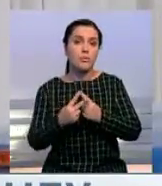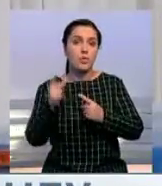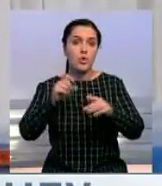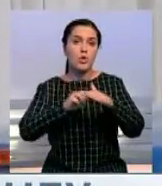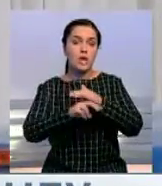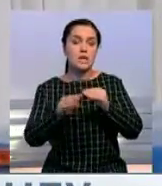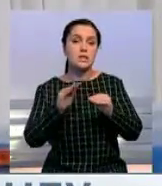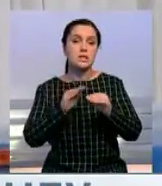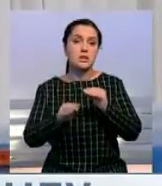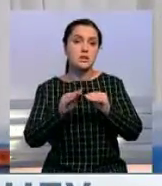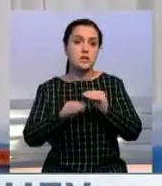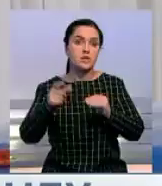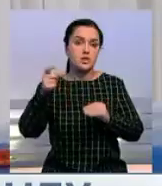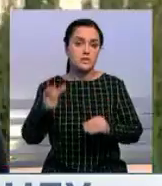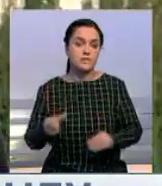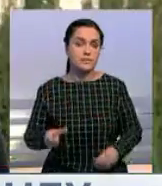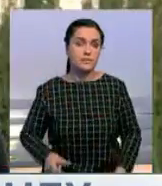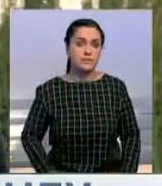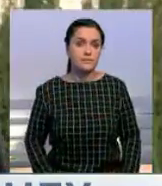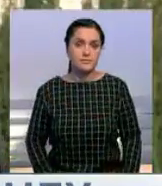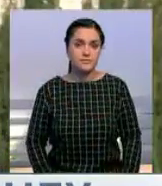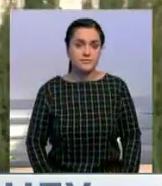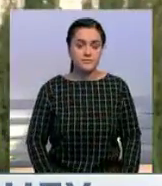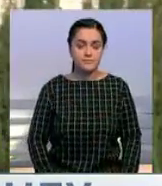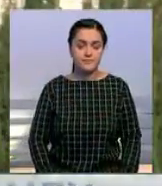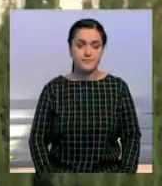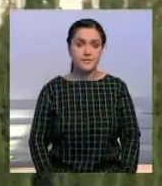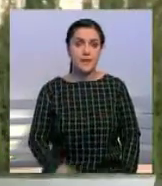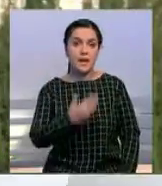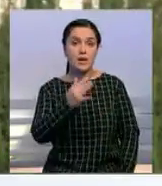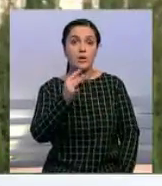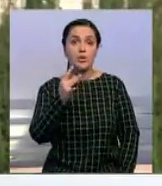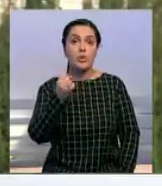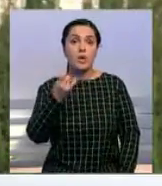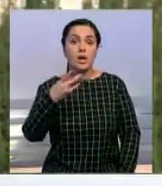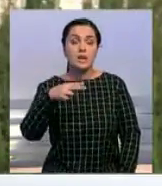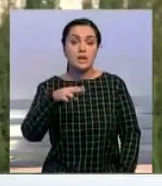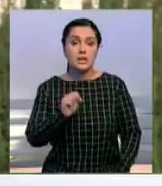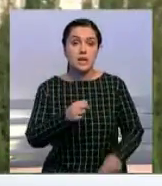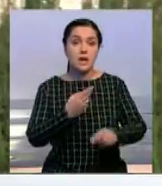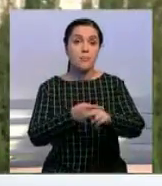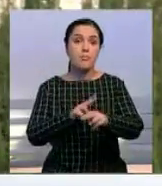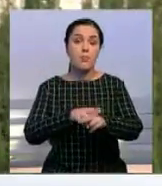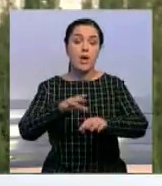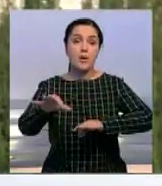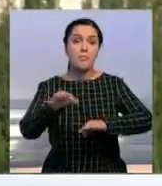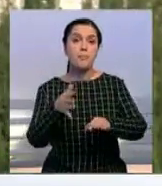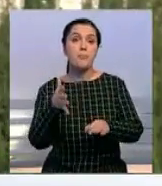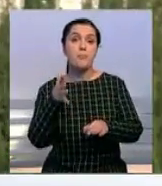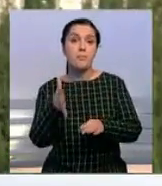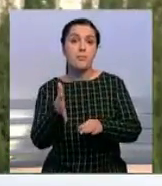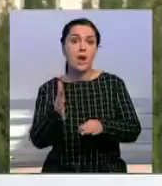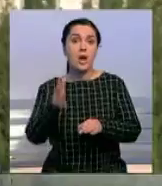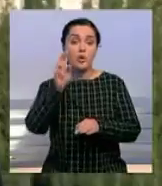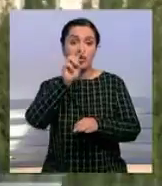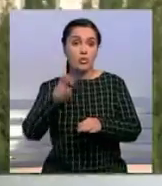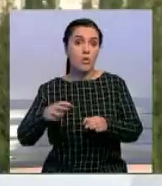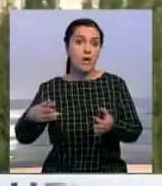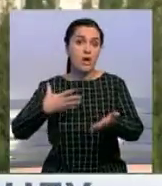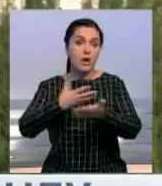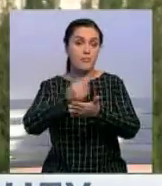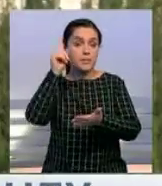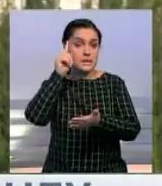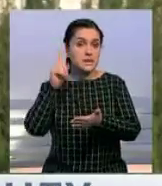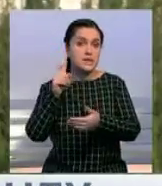10 тысяч человек. Со стороны Руанды этот проект вовсе не благотворительность. $5000 заплатит